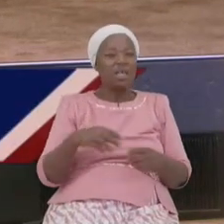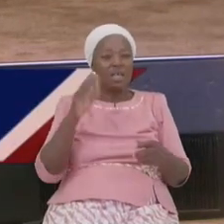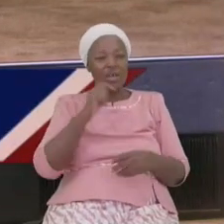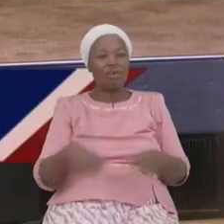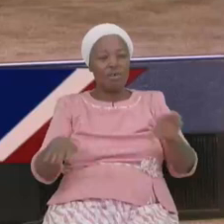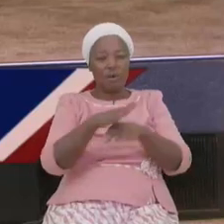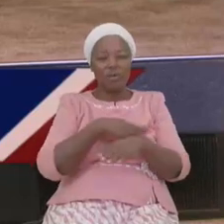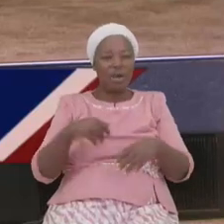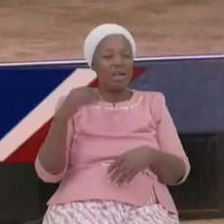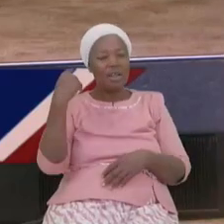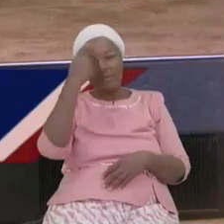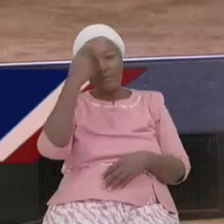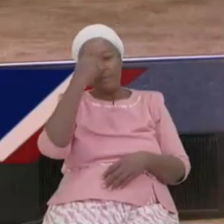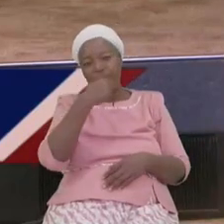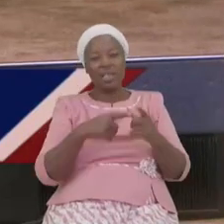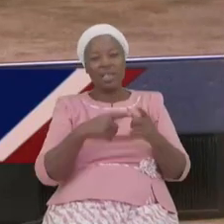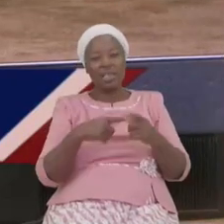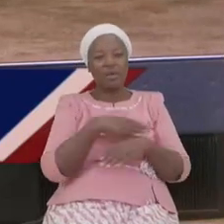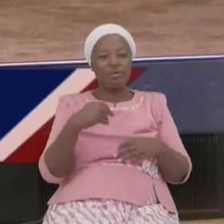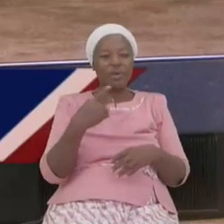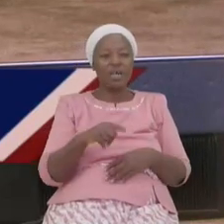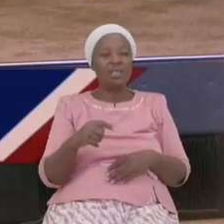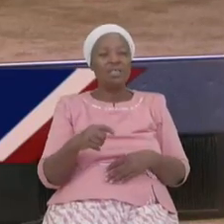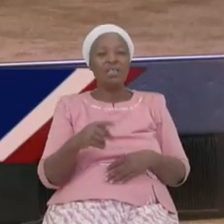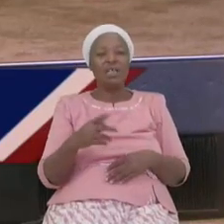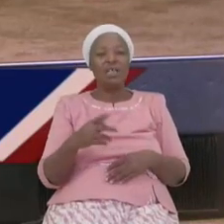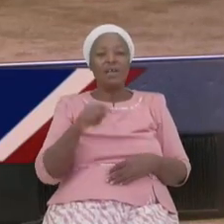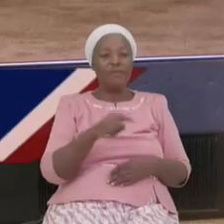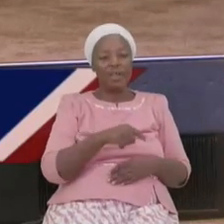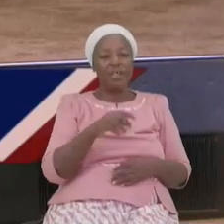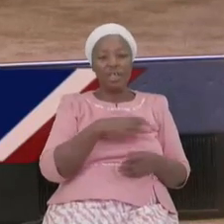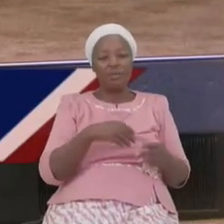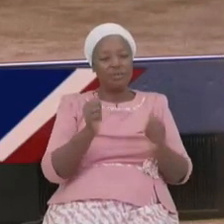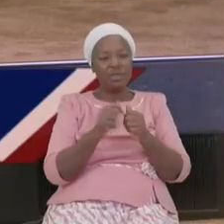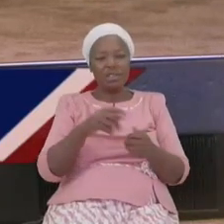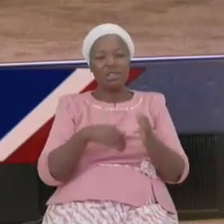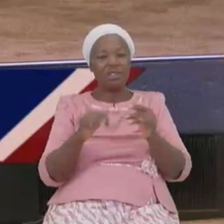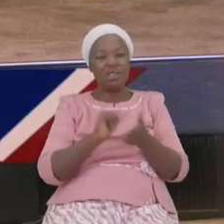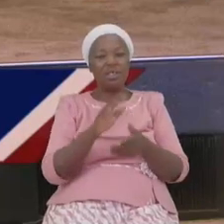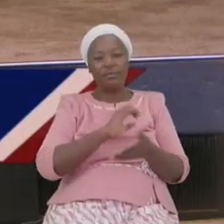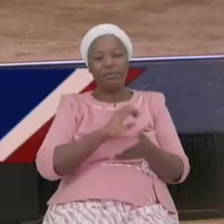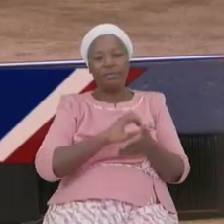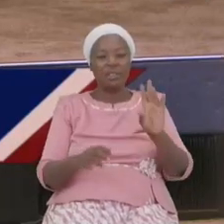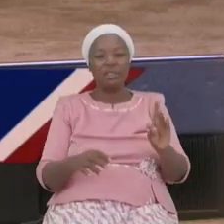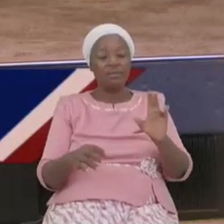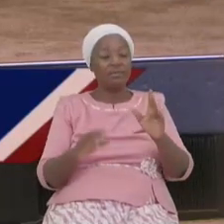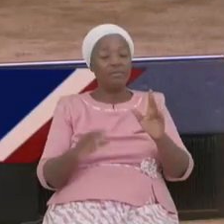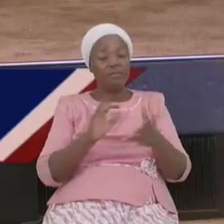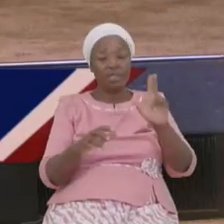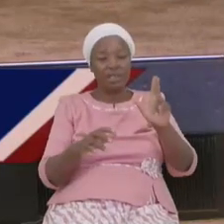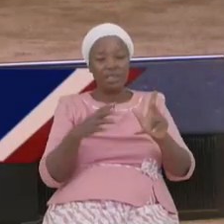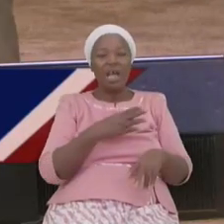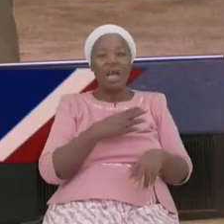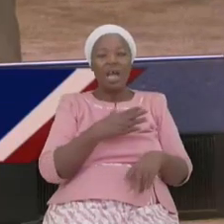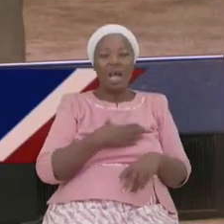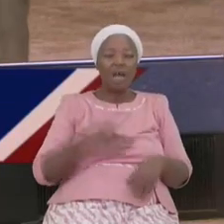voler. Ils criaient l'un à l'autre, verset 3, et disaient: Saint, Saint, Saint est l'Éternel des armées. Toute